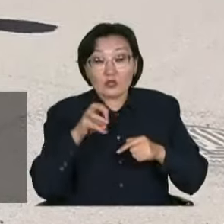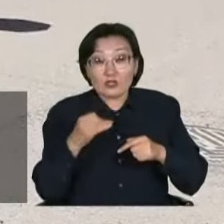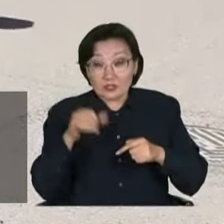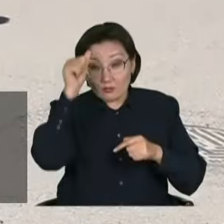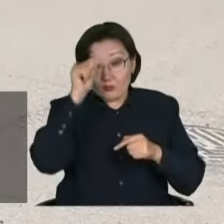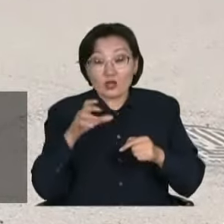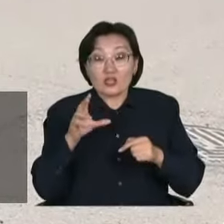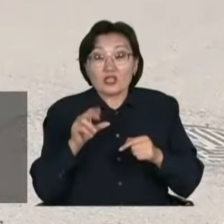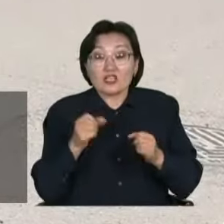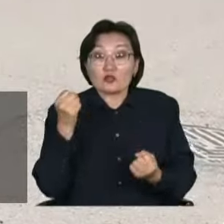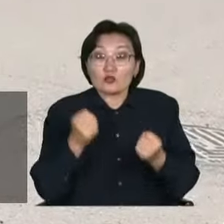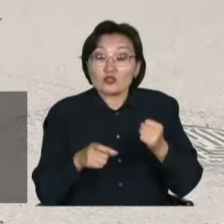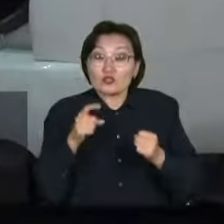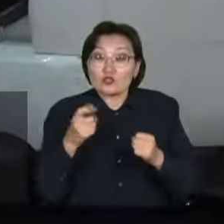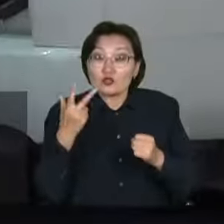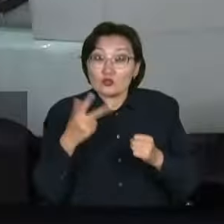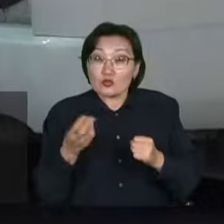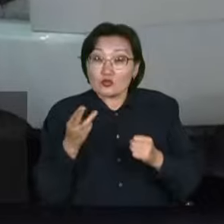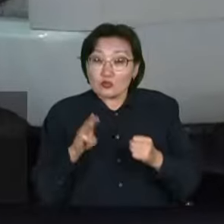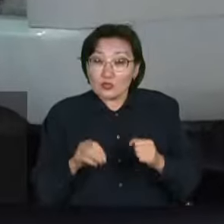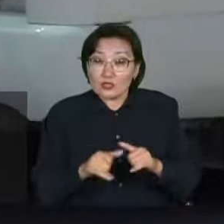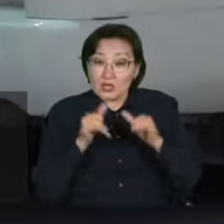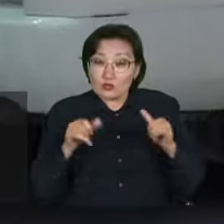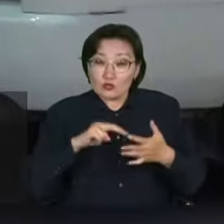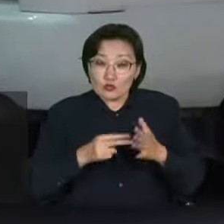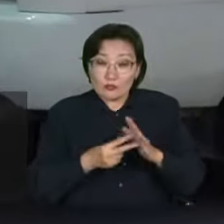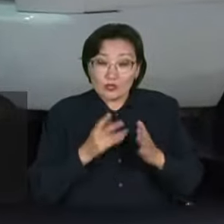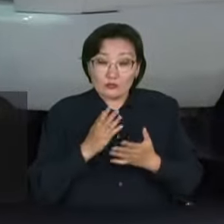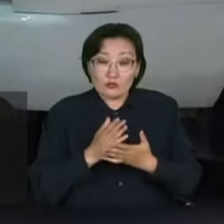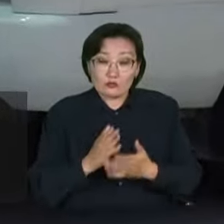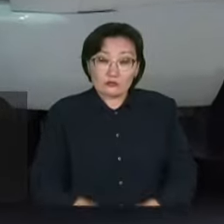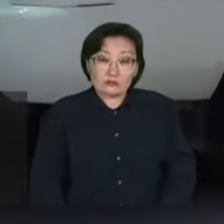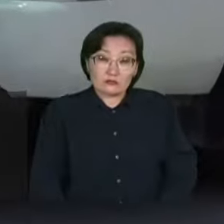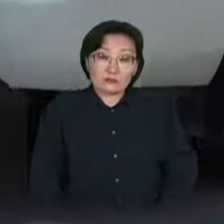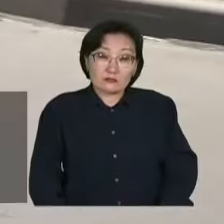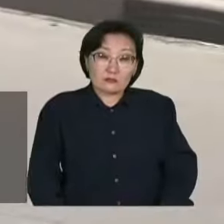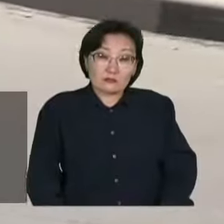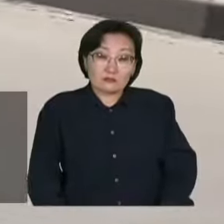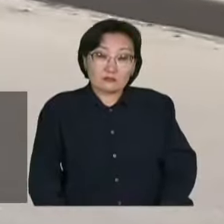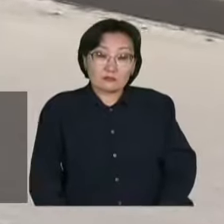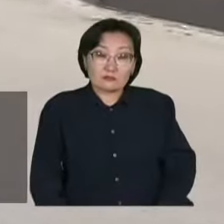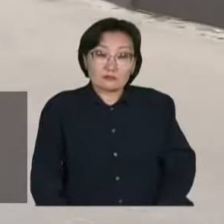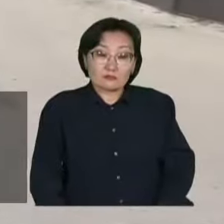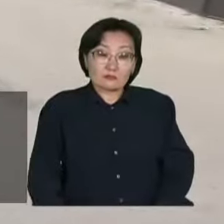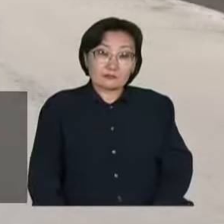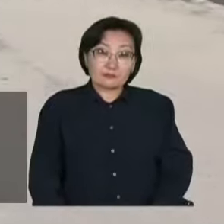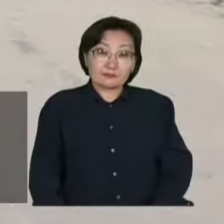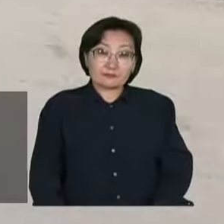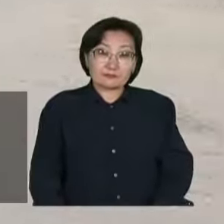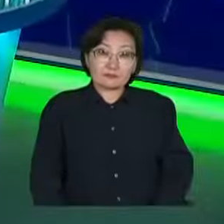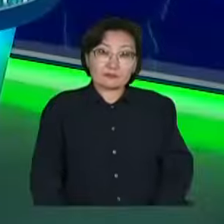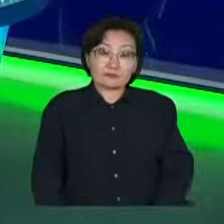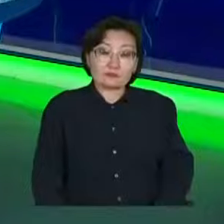көлік саны 130-ға дейін арттыру жоспарланып отыр. Әйкерім Пернебек, Ернат Болатбек, Хангелді Ахметхан, Алматы телеарнасы.